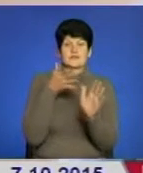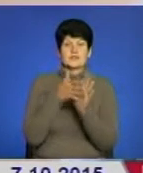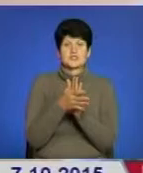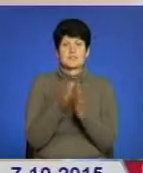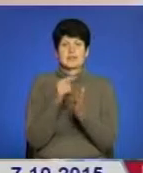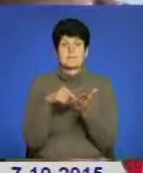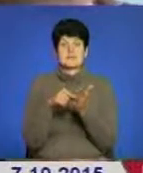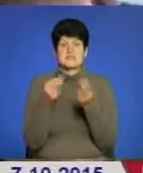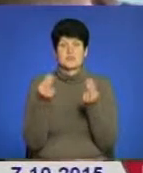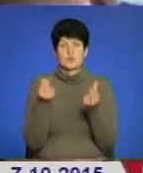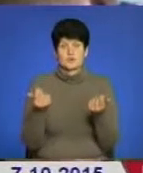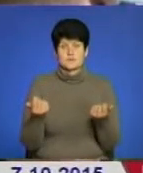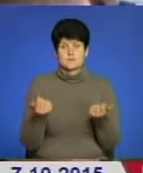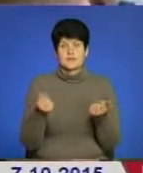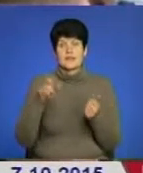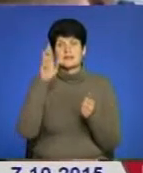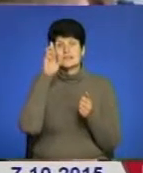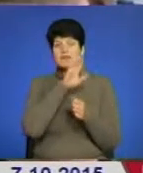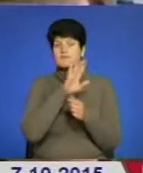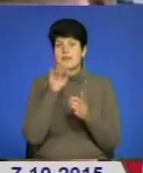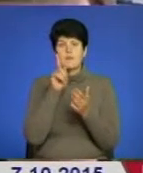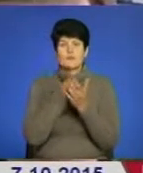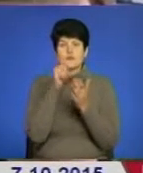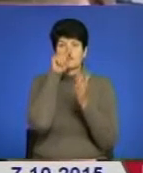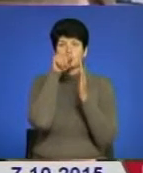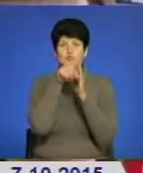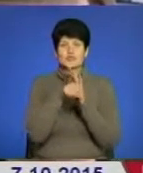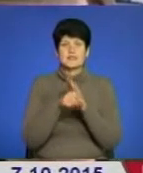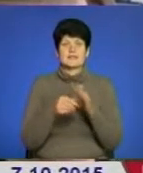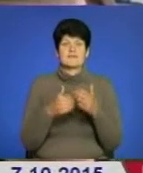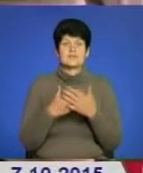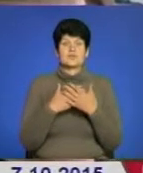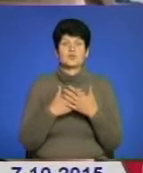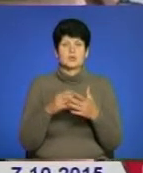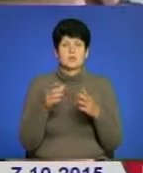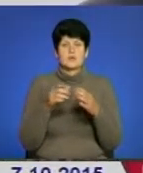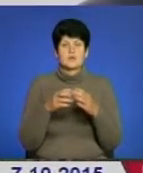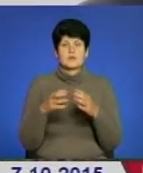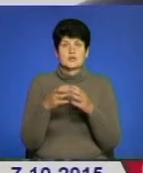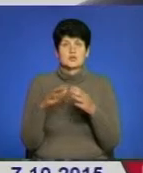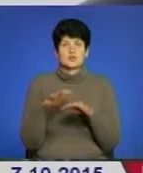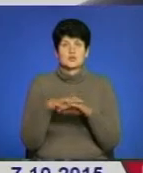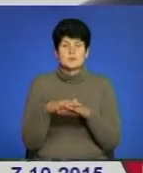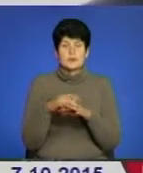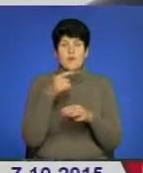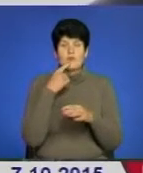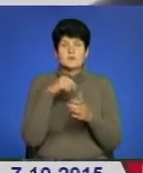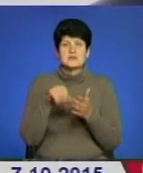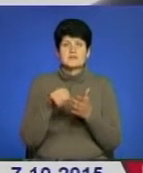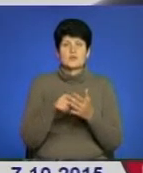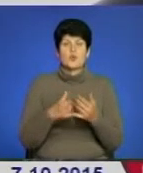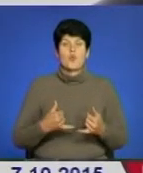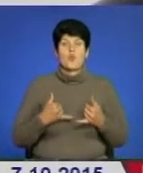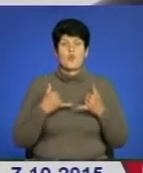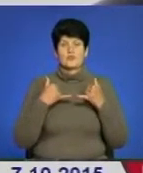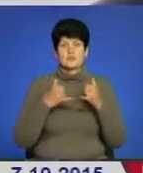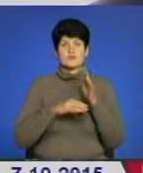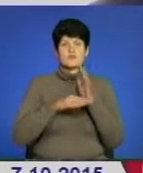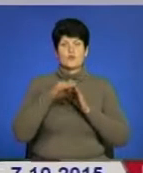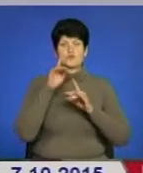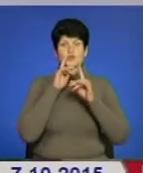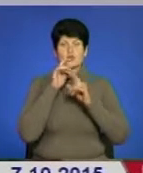міських грошей. Держава не повинна втручатися в інститути громадянського суспільства, вважає представник Уповноваженого Верховної